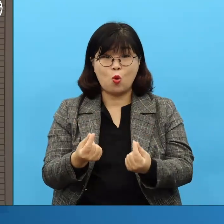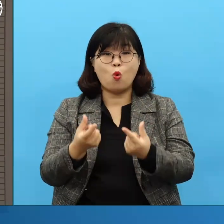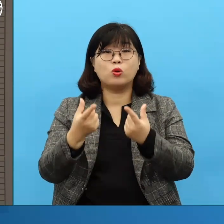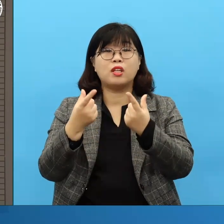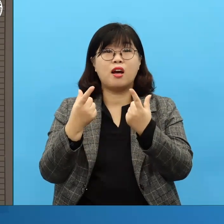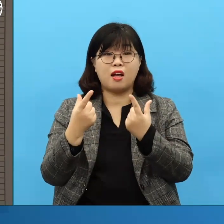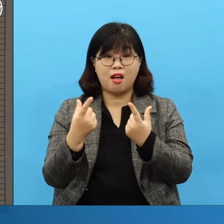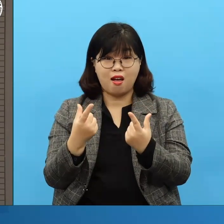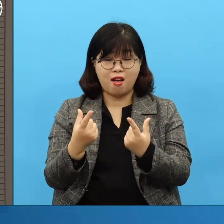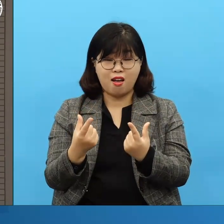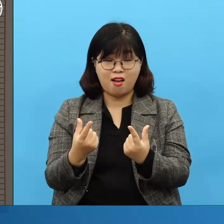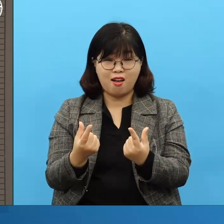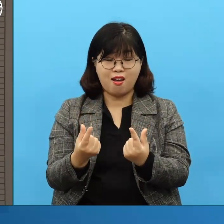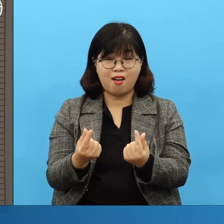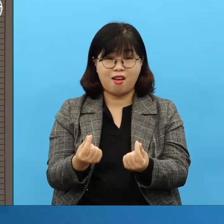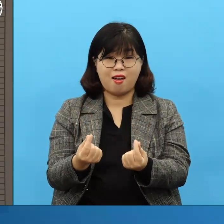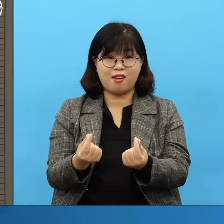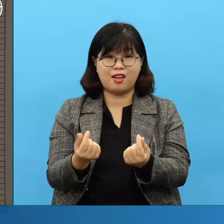생명샘이로다.